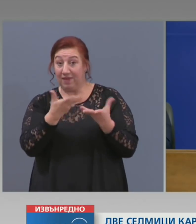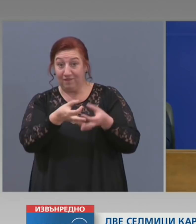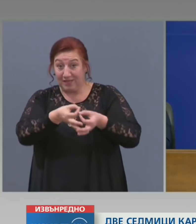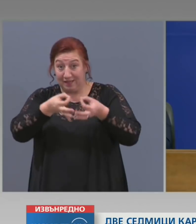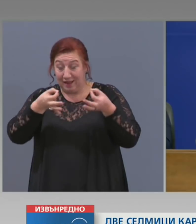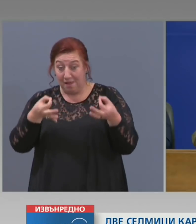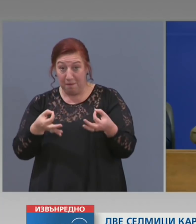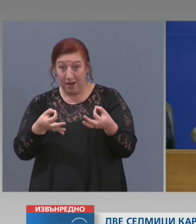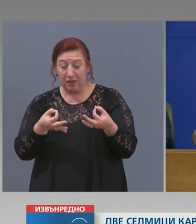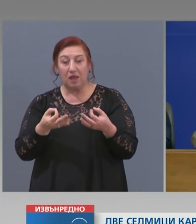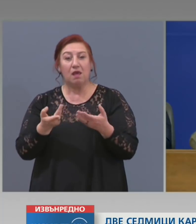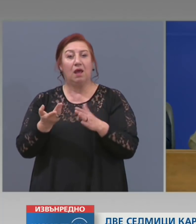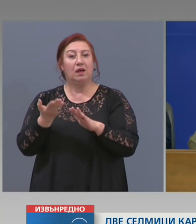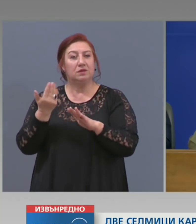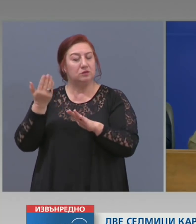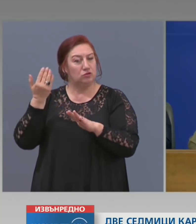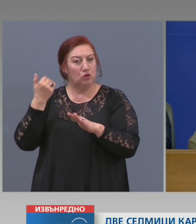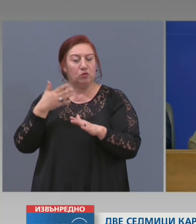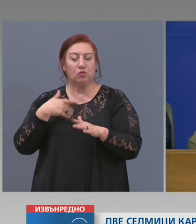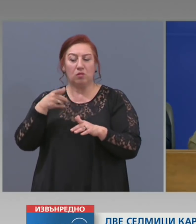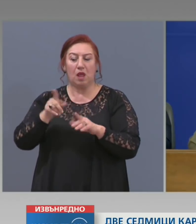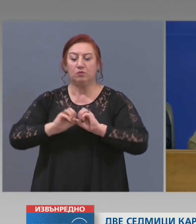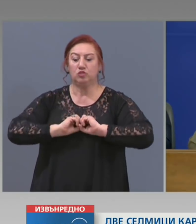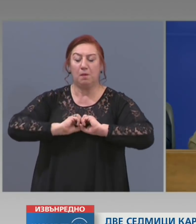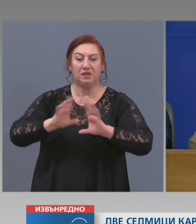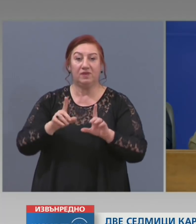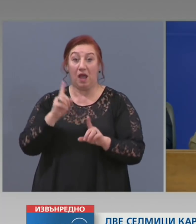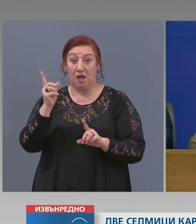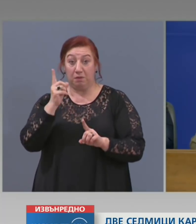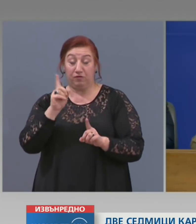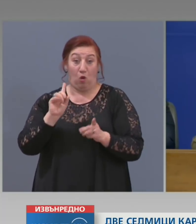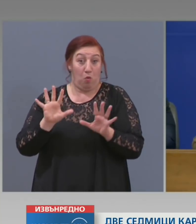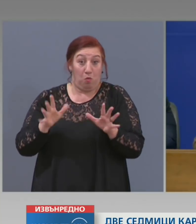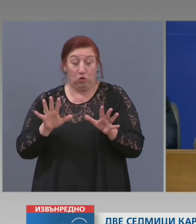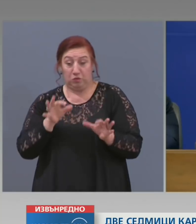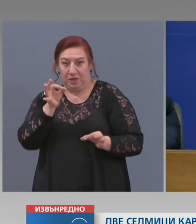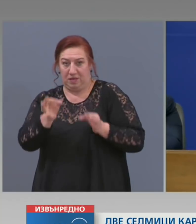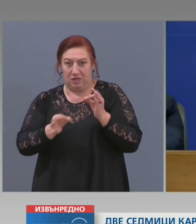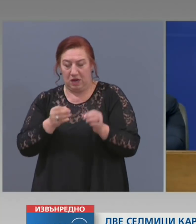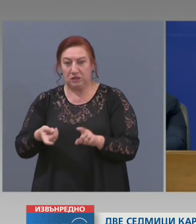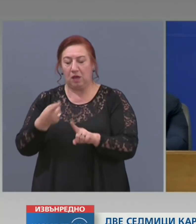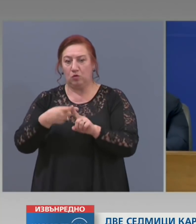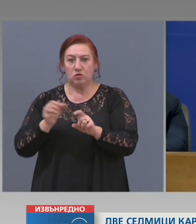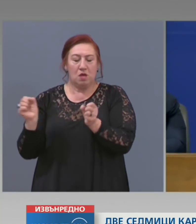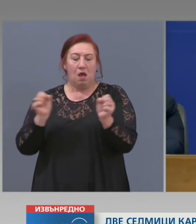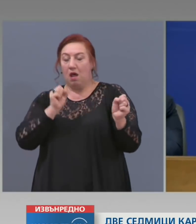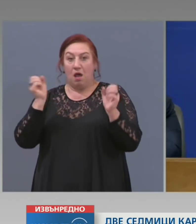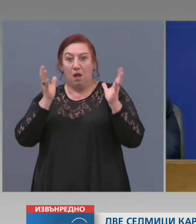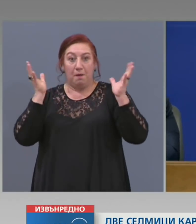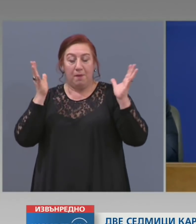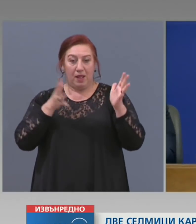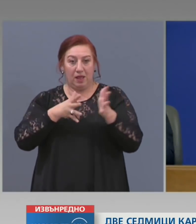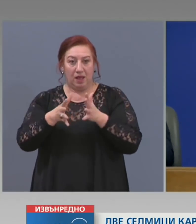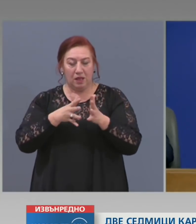защото това може да предизвика не само зараза, но и паника, ако някой фейк новинарски сайт намери клинични отпадъци